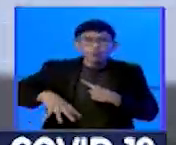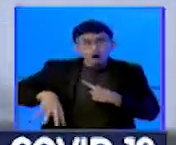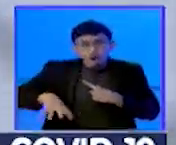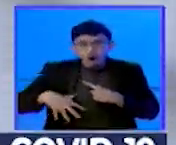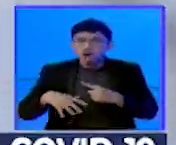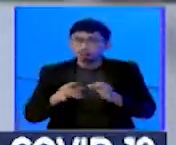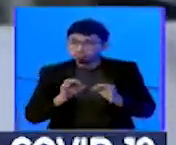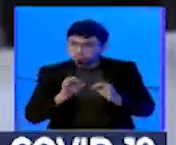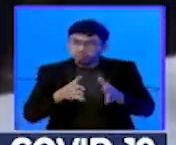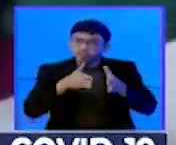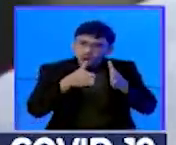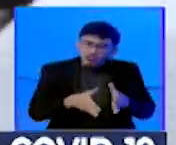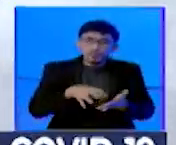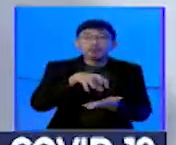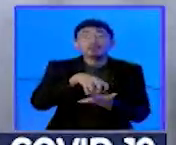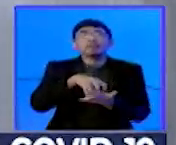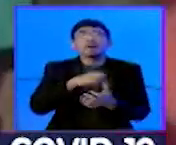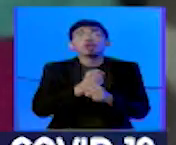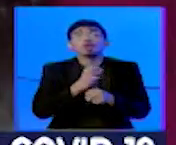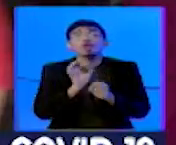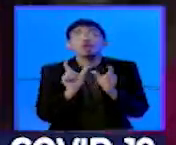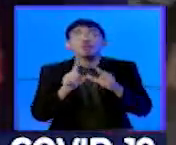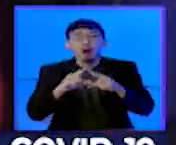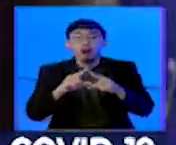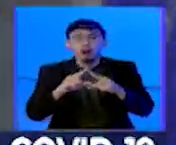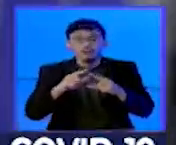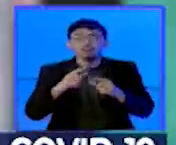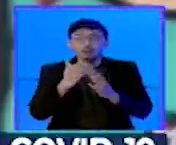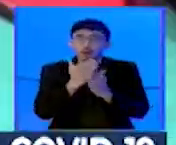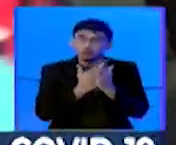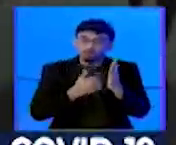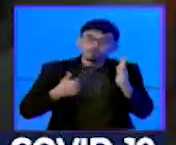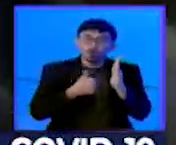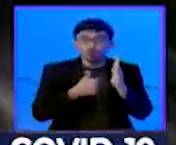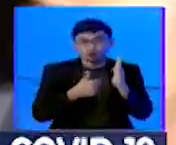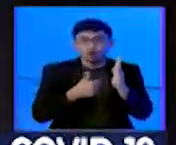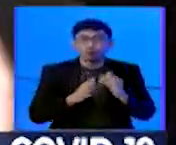pasien dimakamkan di Kabupaten Goa sesuai protokol COVID-19.